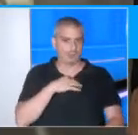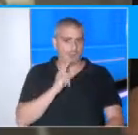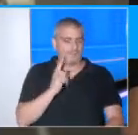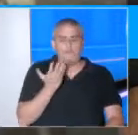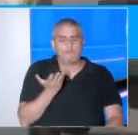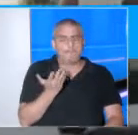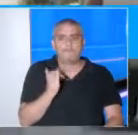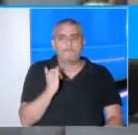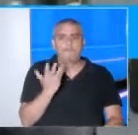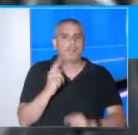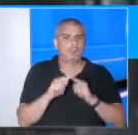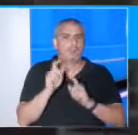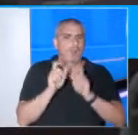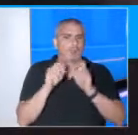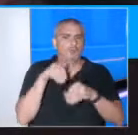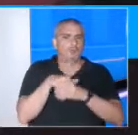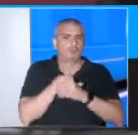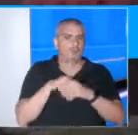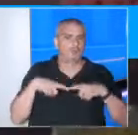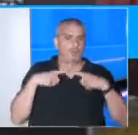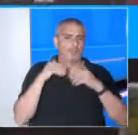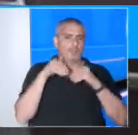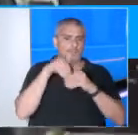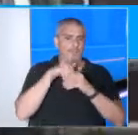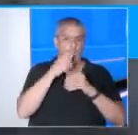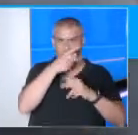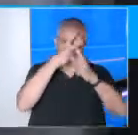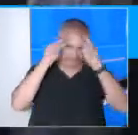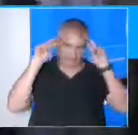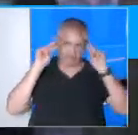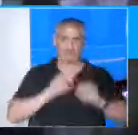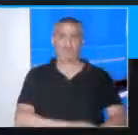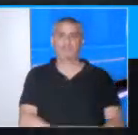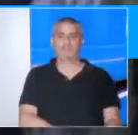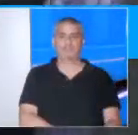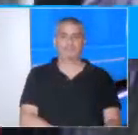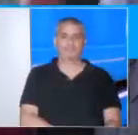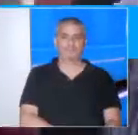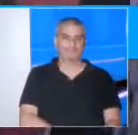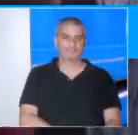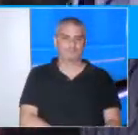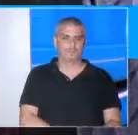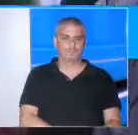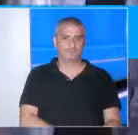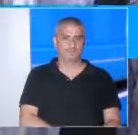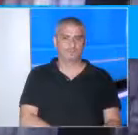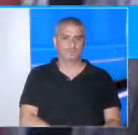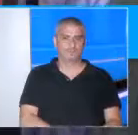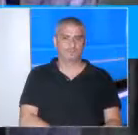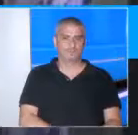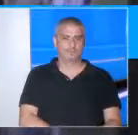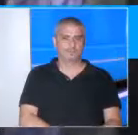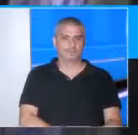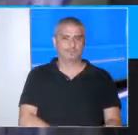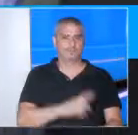אבל מה סוג האוכלוסייה שנמצאת כרגע בגבולות אפגניסטן? קודם כל, אנחנו מניחים, אתה מניח שיש